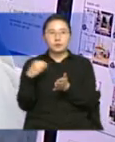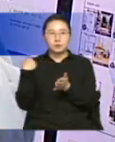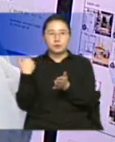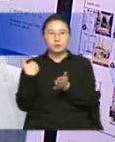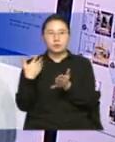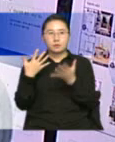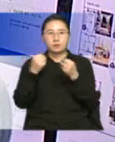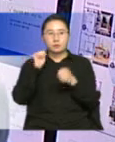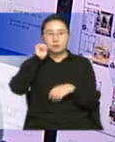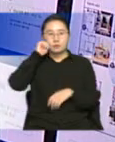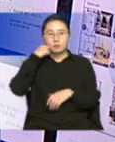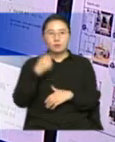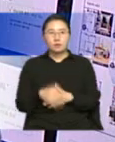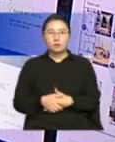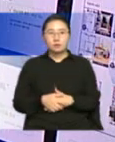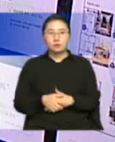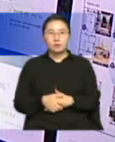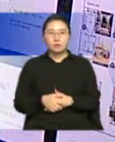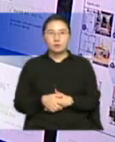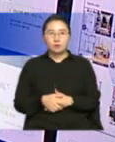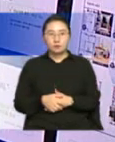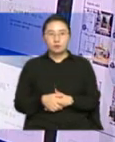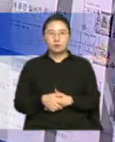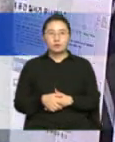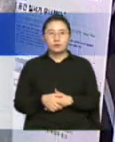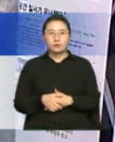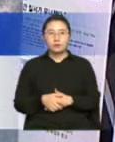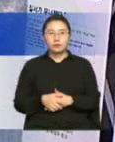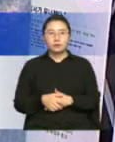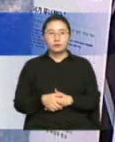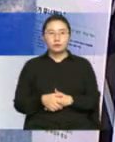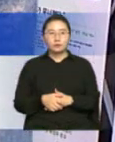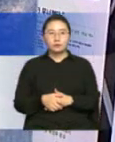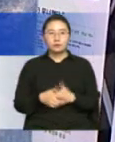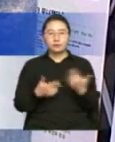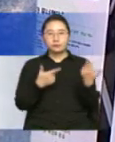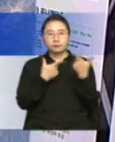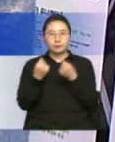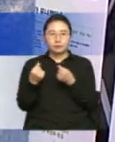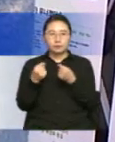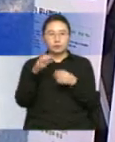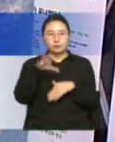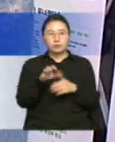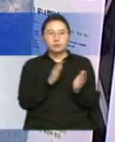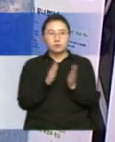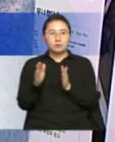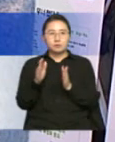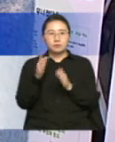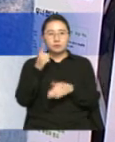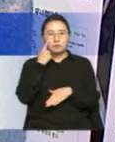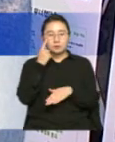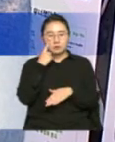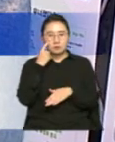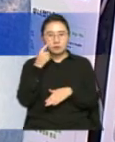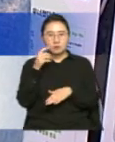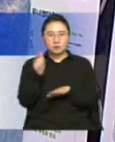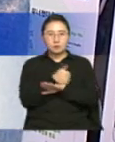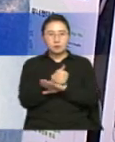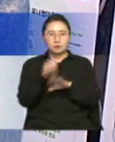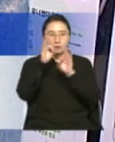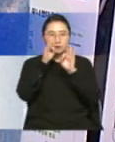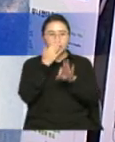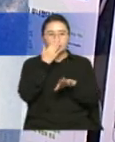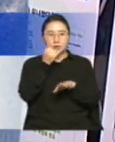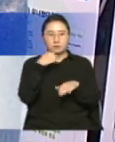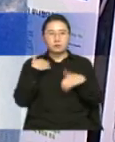모르겠고, 많이 어려운 것 같아요. 이렇게 장소를 아예 마련하고 보니까 그냥 지나다니면서 볼 수도 있고